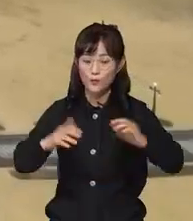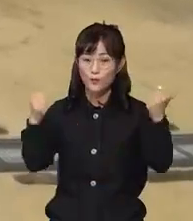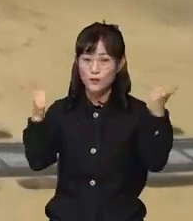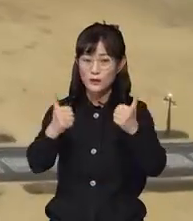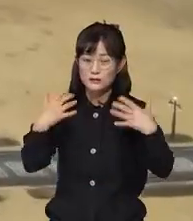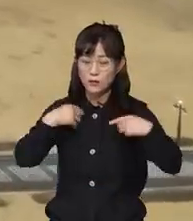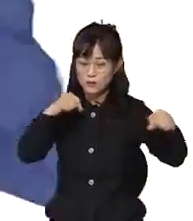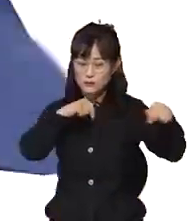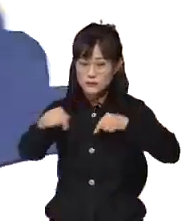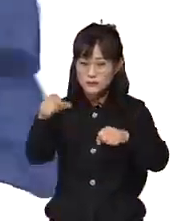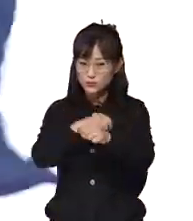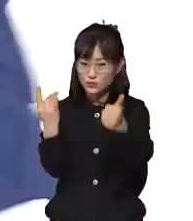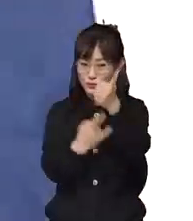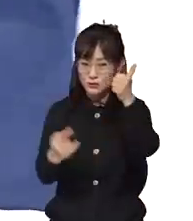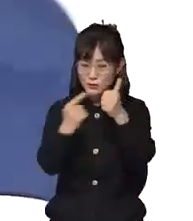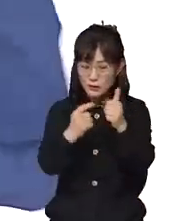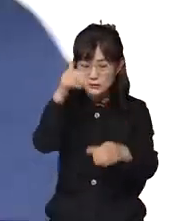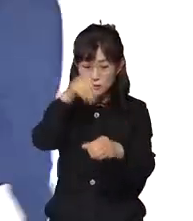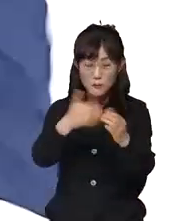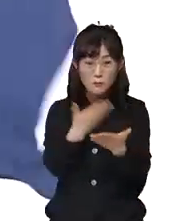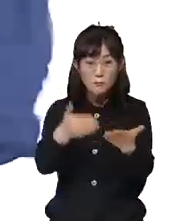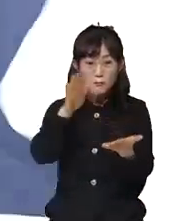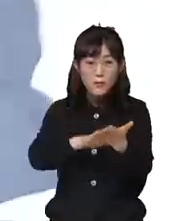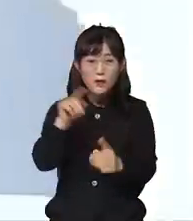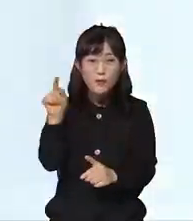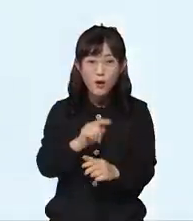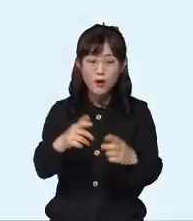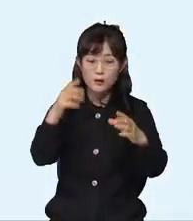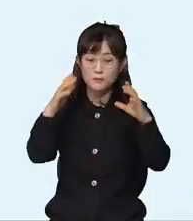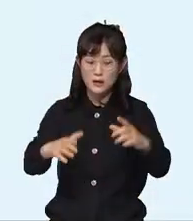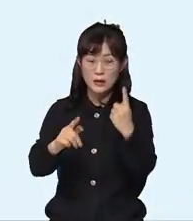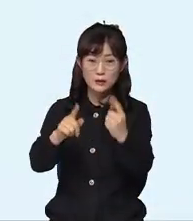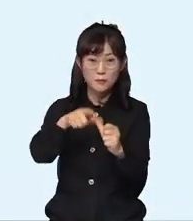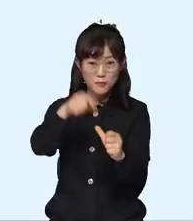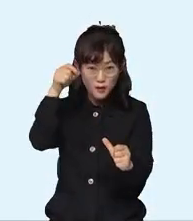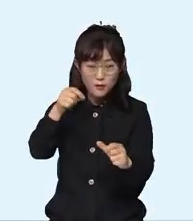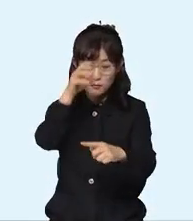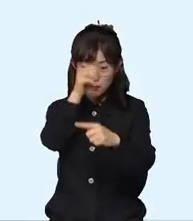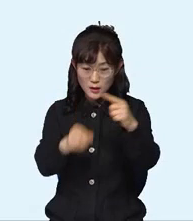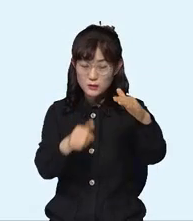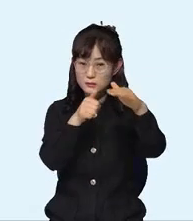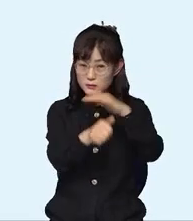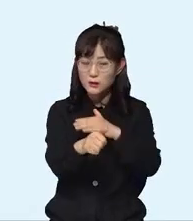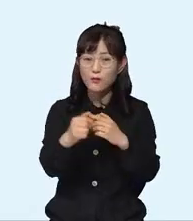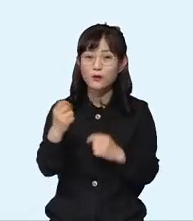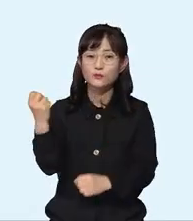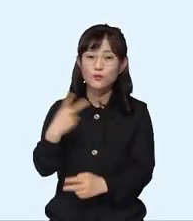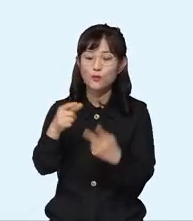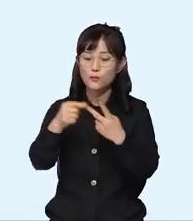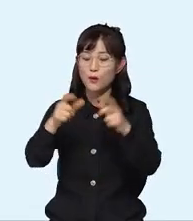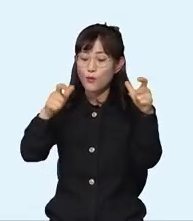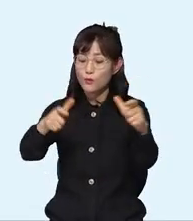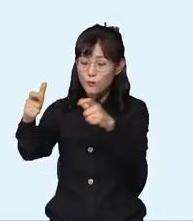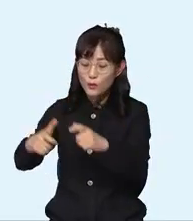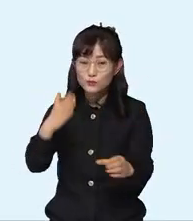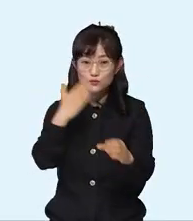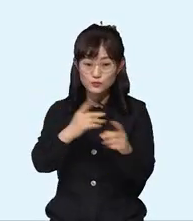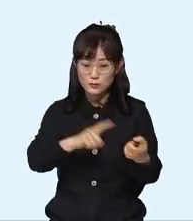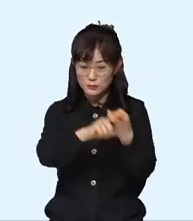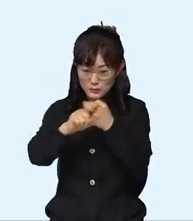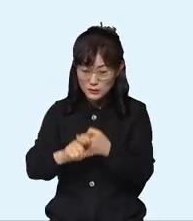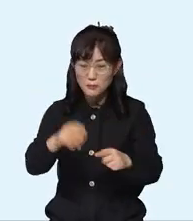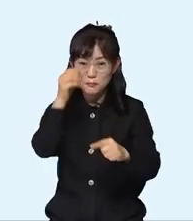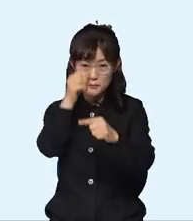국회의 정계 투기가 의결한 선거제 개편하는 소 선거구제 기반의 권역별 병립형 비례제와 권역별 준연동형